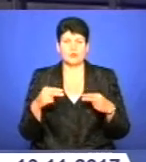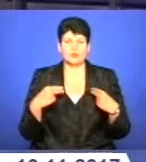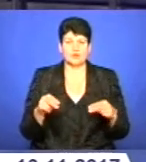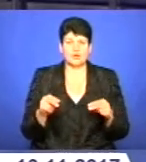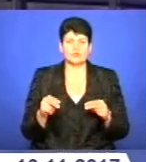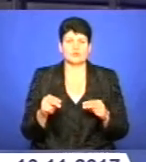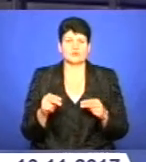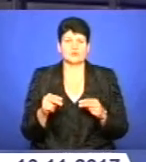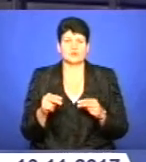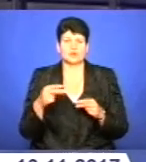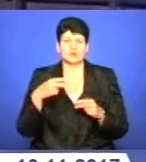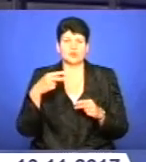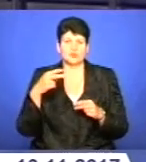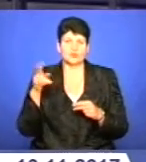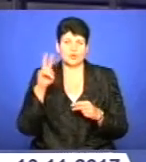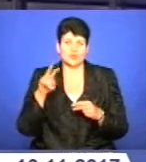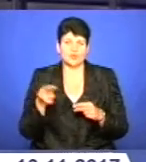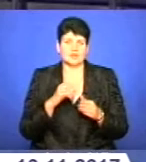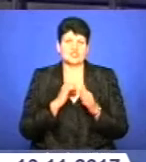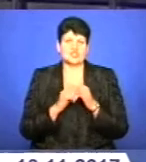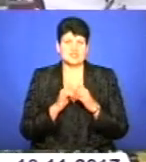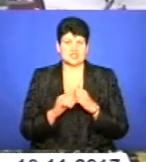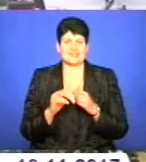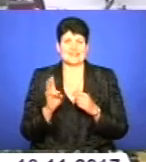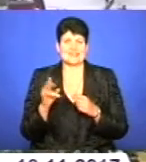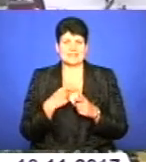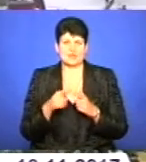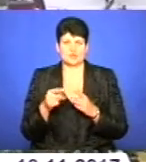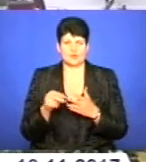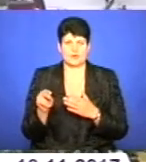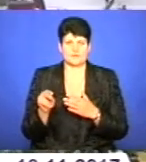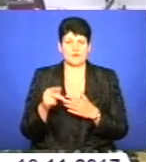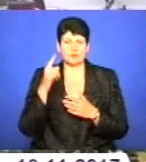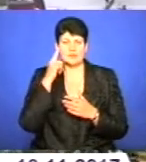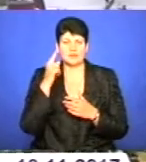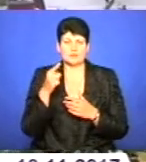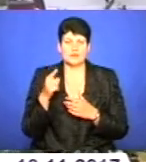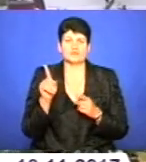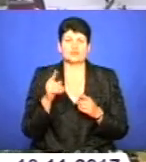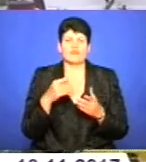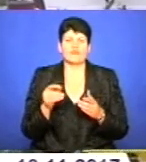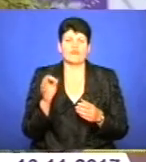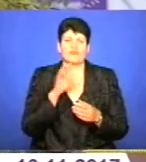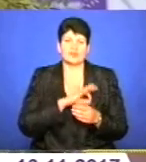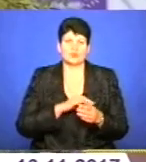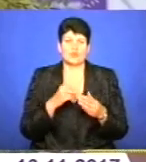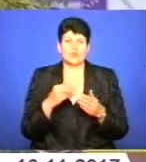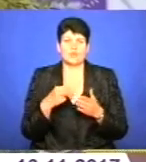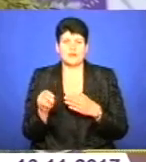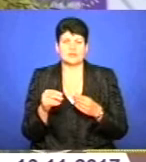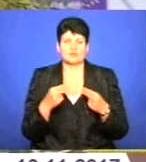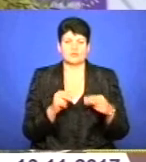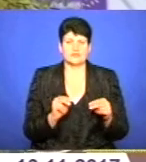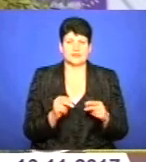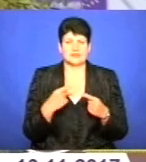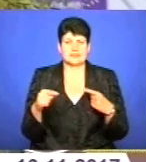іноземні банкноти значно частіше, аніж купують. Думки тернополян про те, вигідніше зараз купувати чи продавати валюту, різняться.